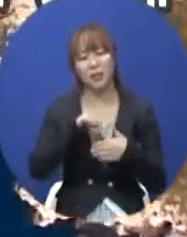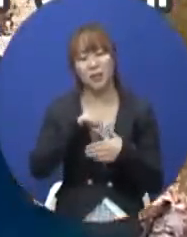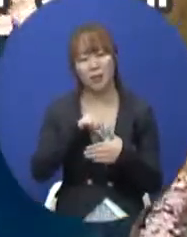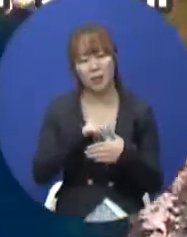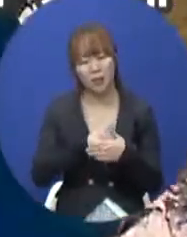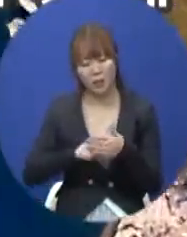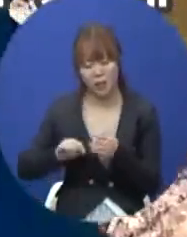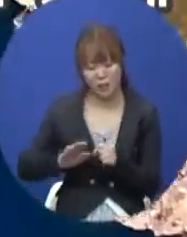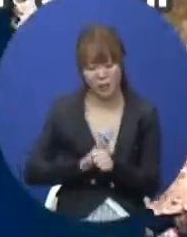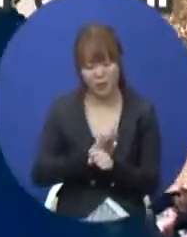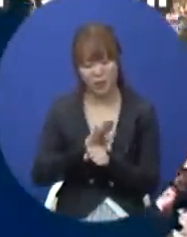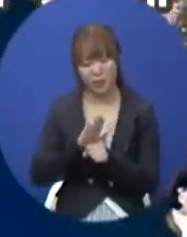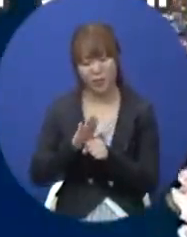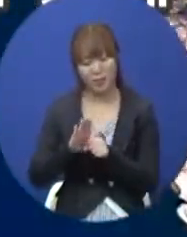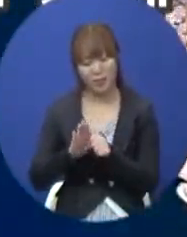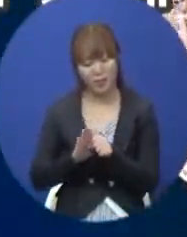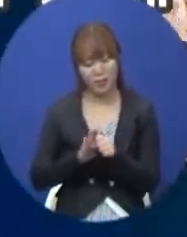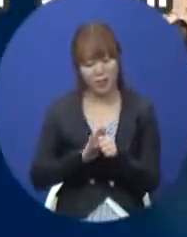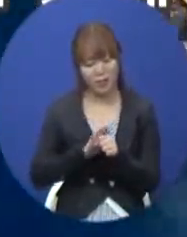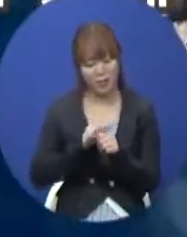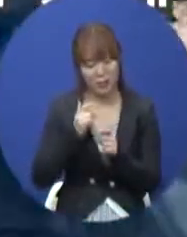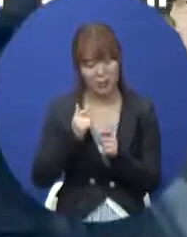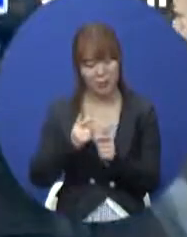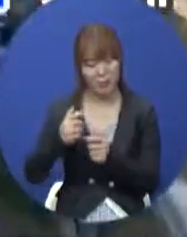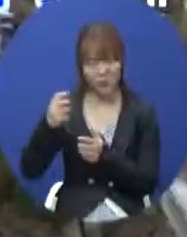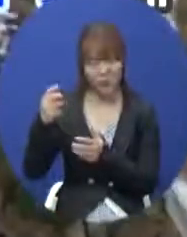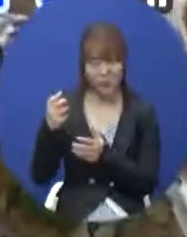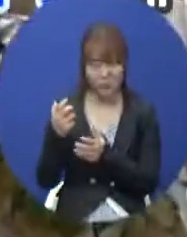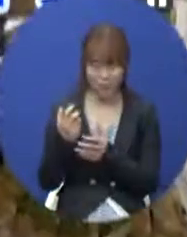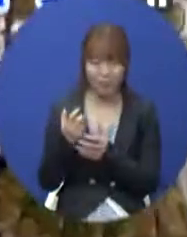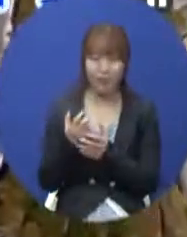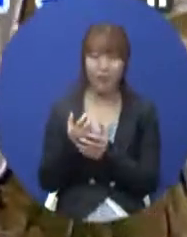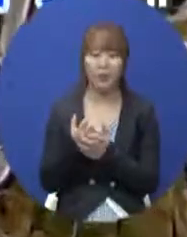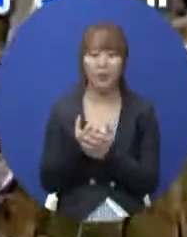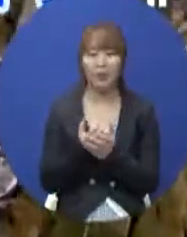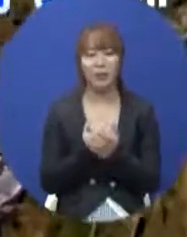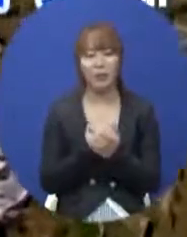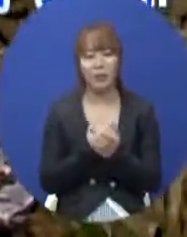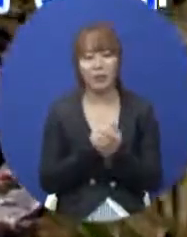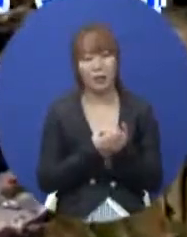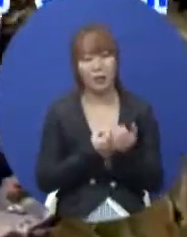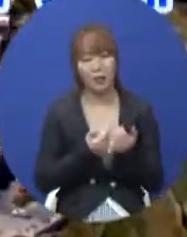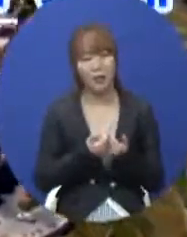가슴에 사랑을 잊지 못해